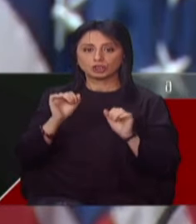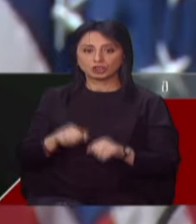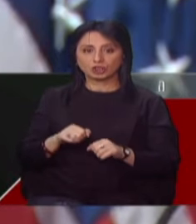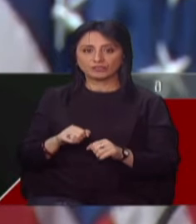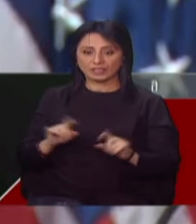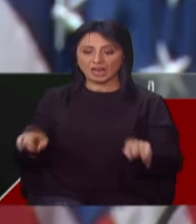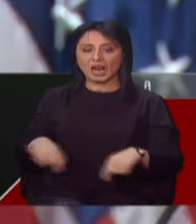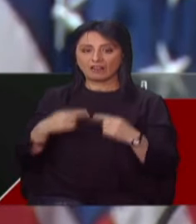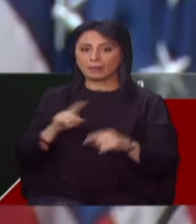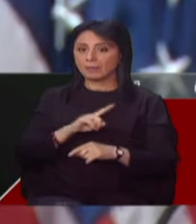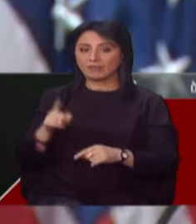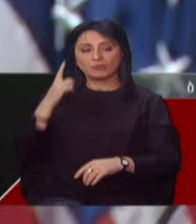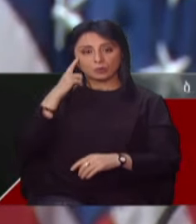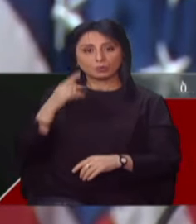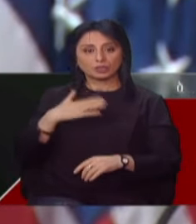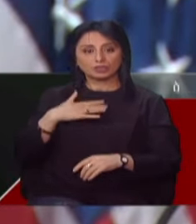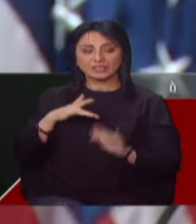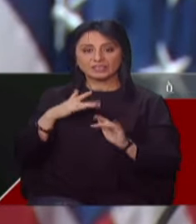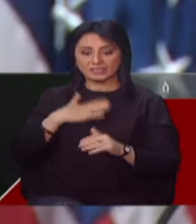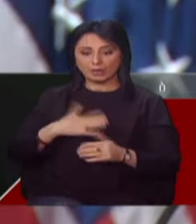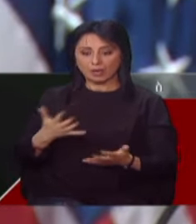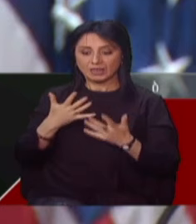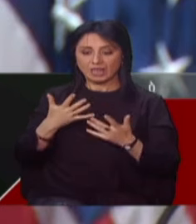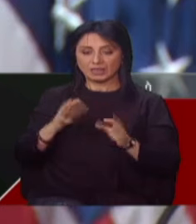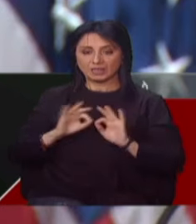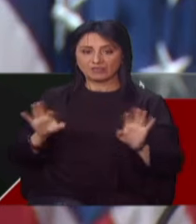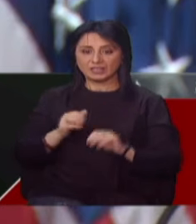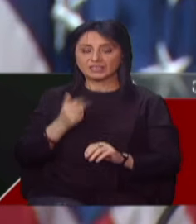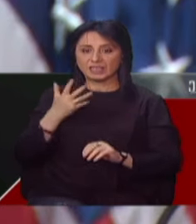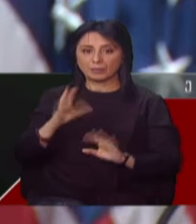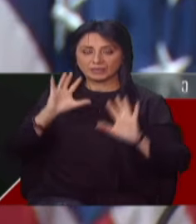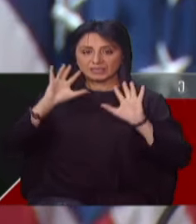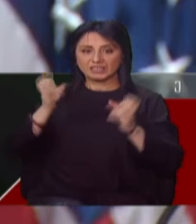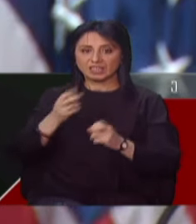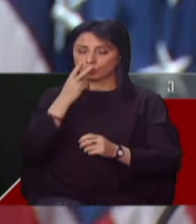შეიძლება განვახორციელოთ, მაგრამ ვფიქრობ, ჩვენ საკმაოდ ნათლად განვაცხადეთ, რამდენად